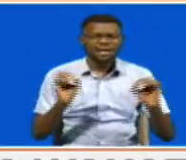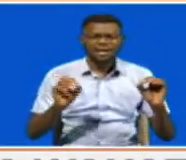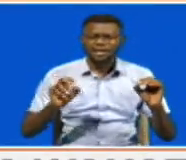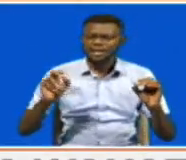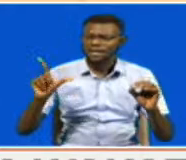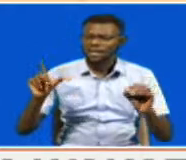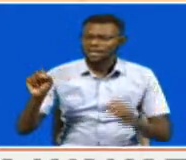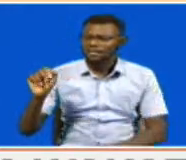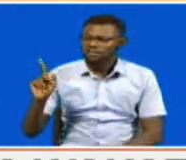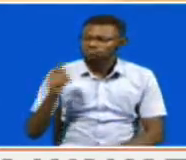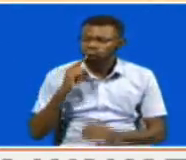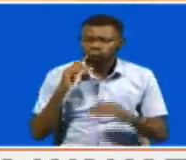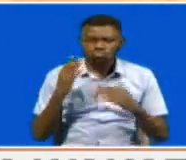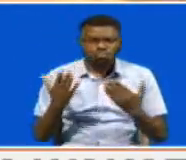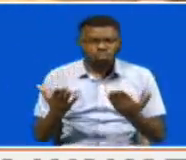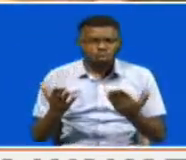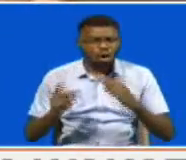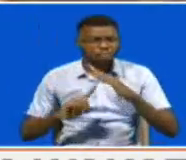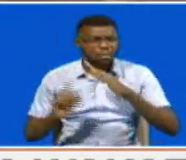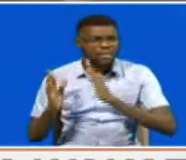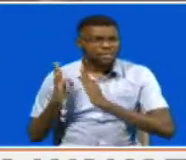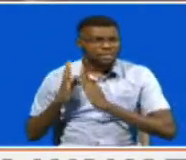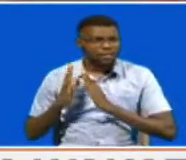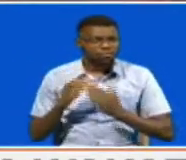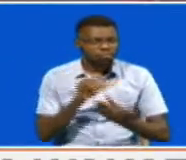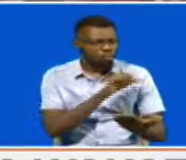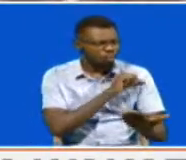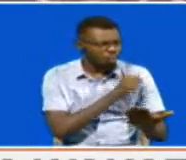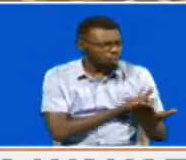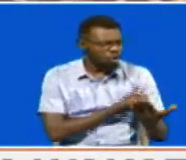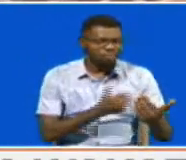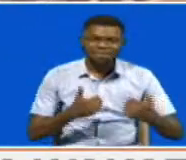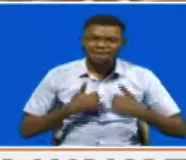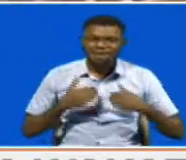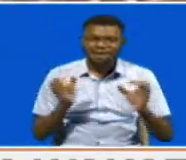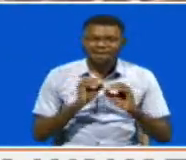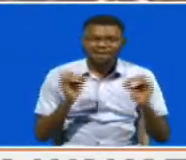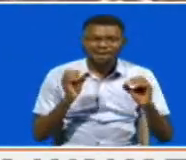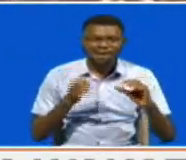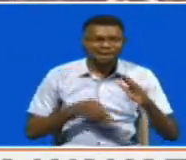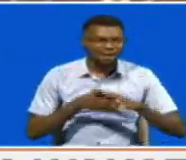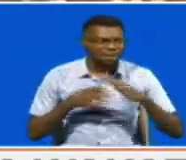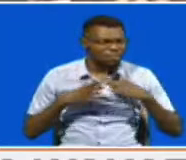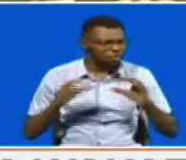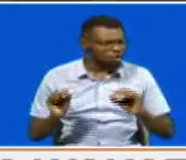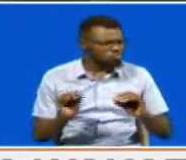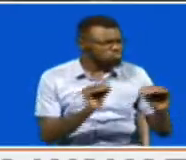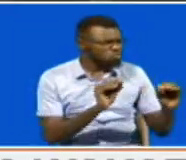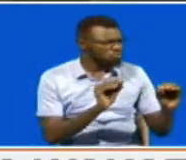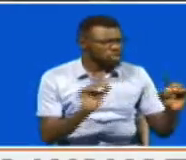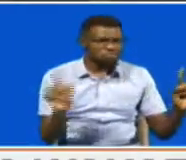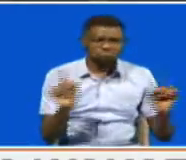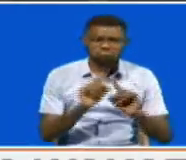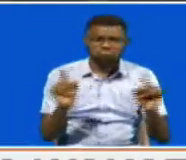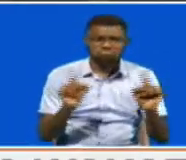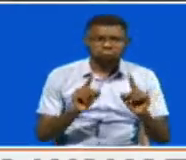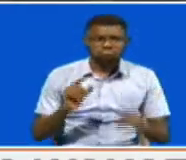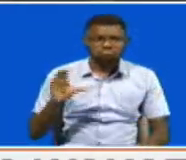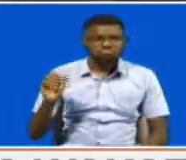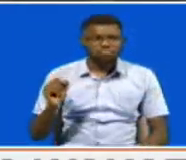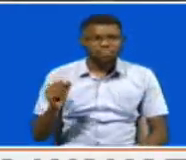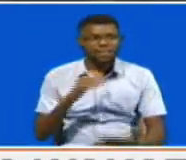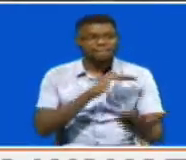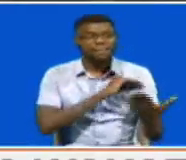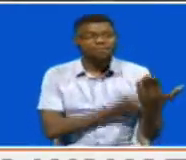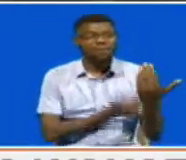LSK, Wizara ya Usalama wa Ndani haina mamlaka ya kutoa makataa kama hayo ya watu kuhama makwao. The CS has no such